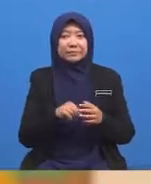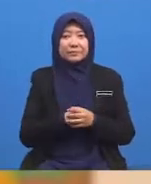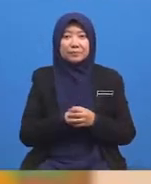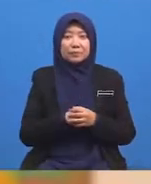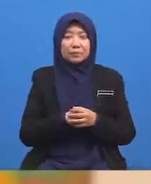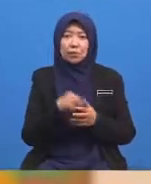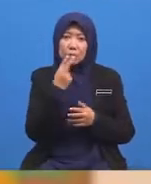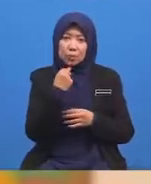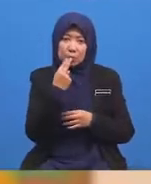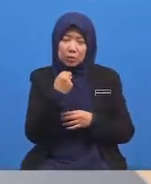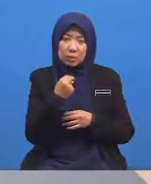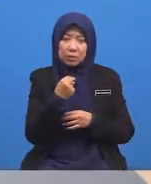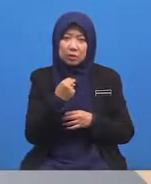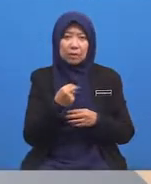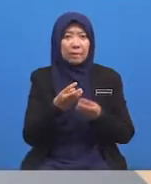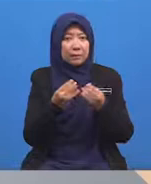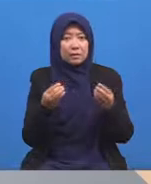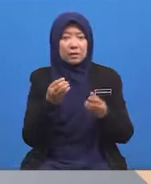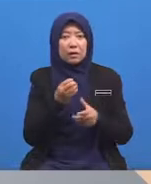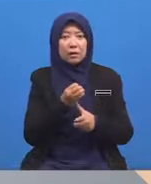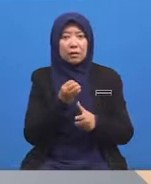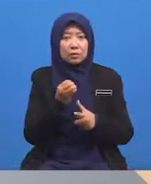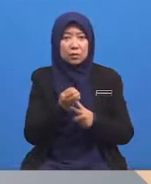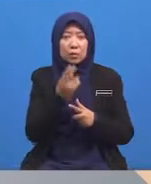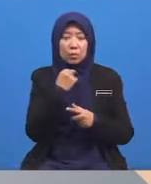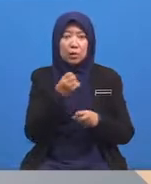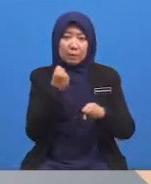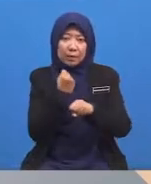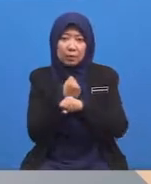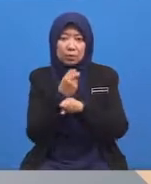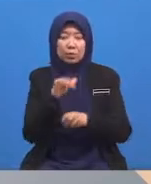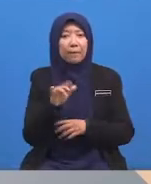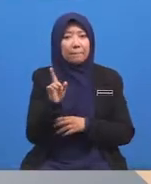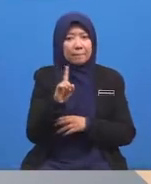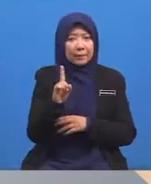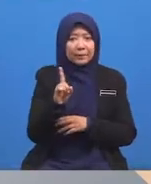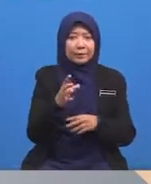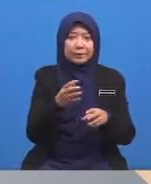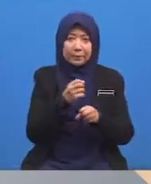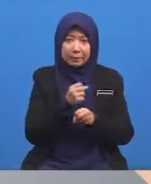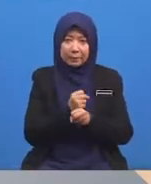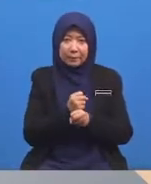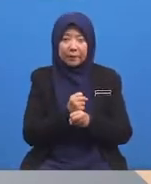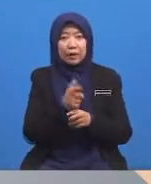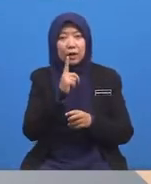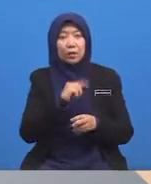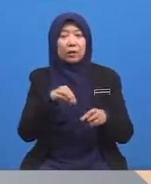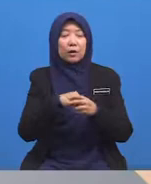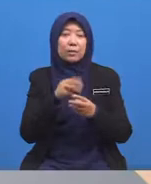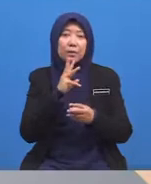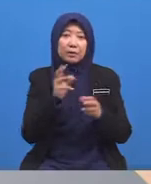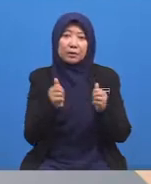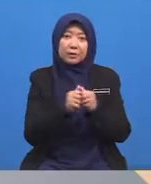Persoalan yang ketiga ialah gula pasir atau gula batu yang manakah